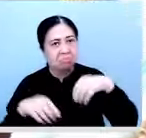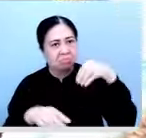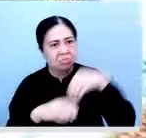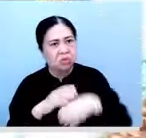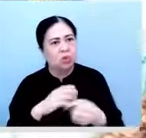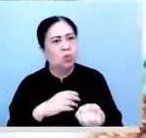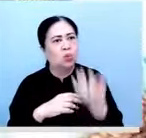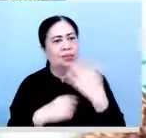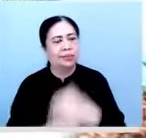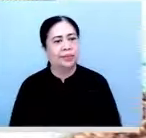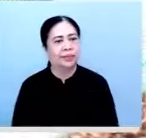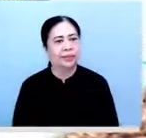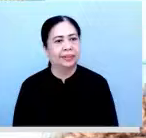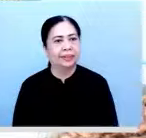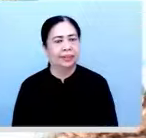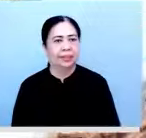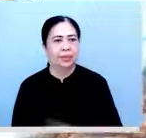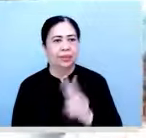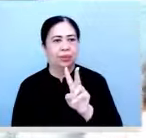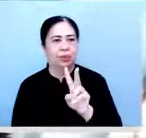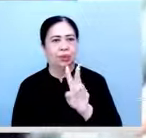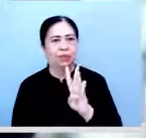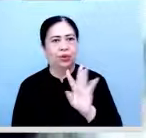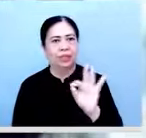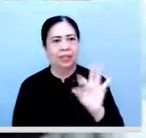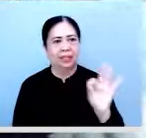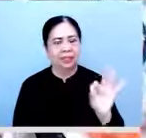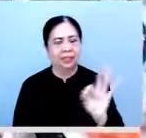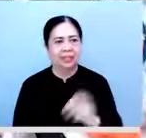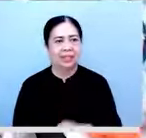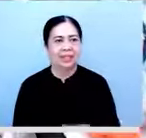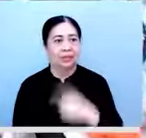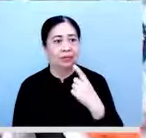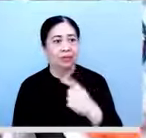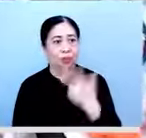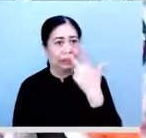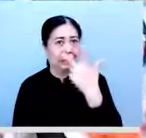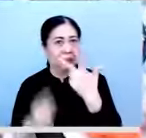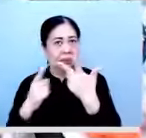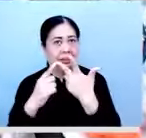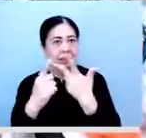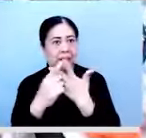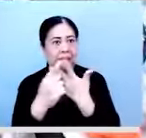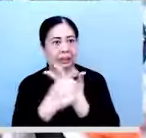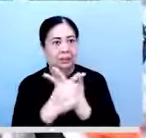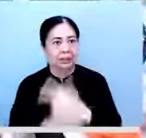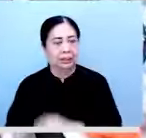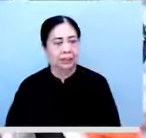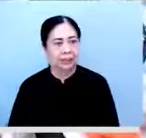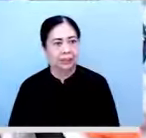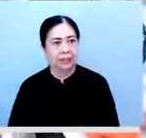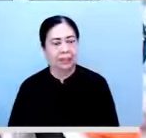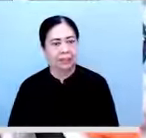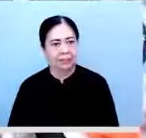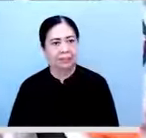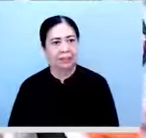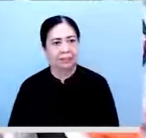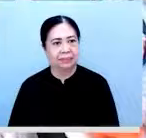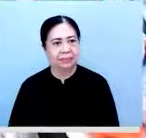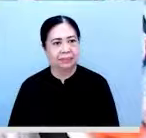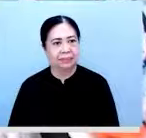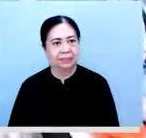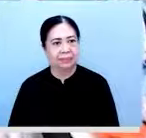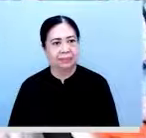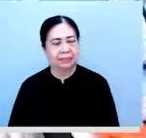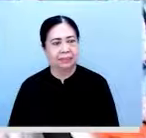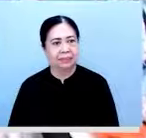ganito? $2,499. $2,499 para sa tatlong items. Yes, correct. Trolley, toy, and backpack. Wait, bakit